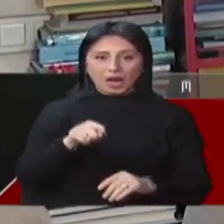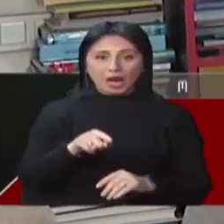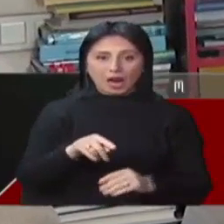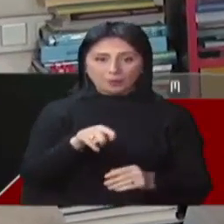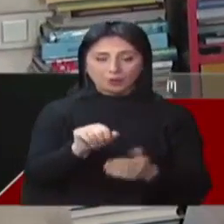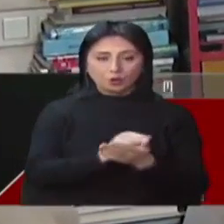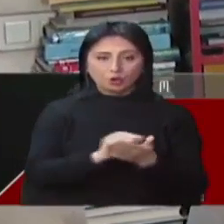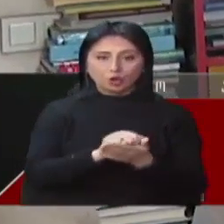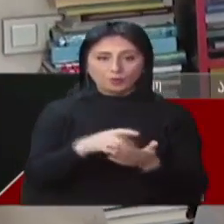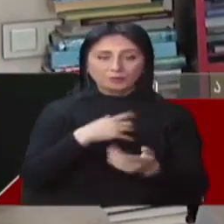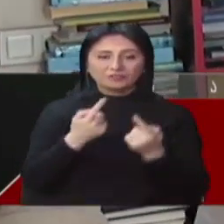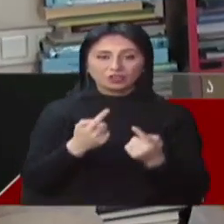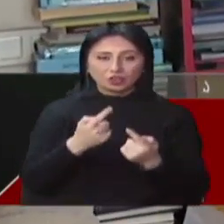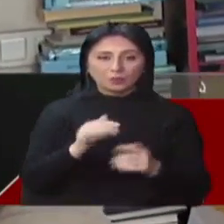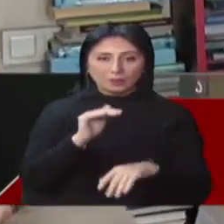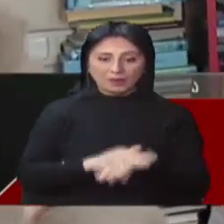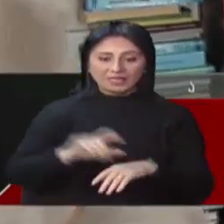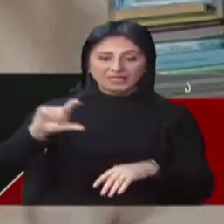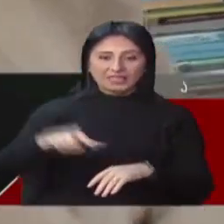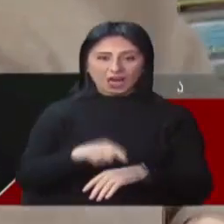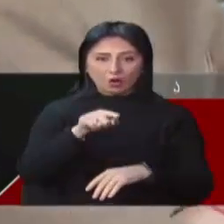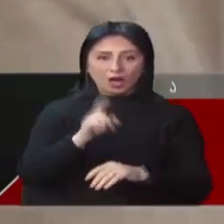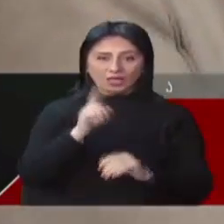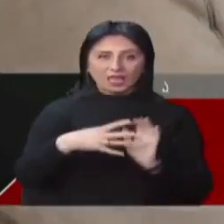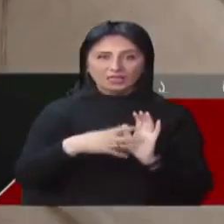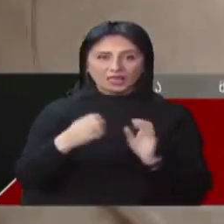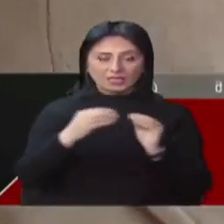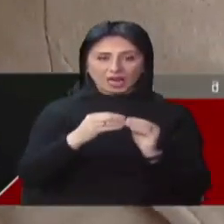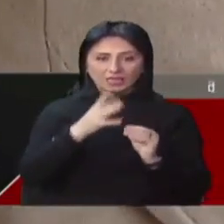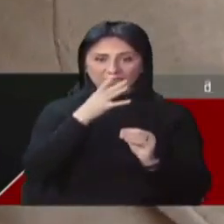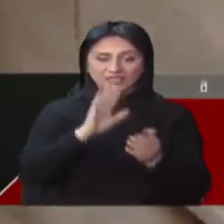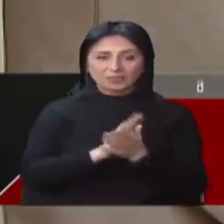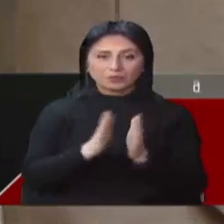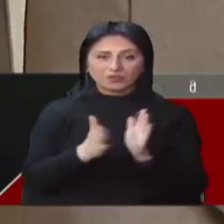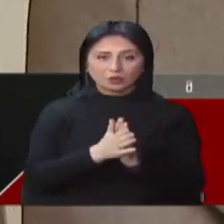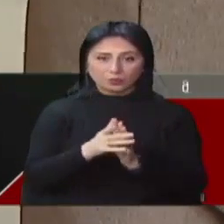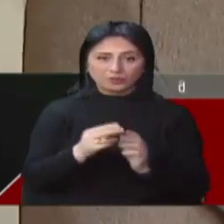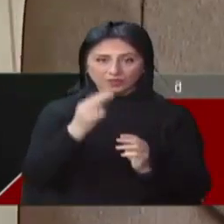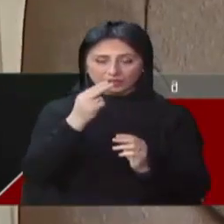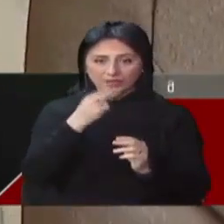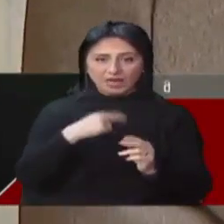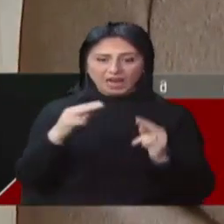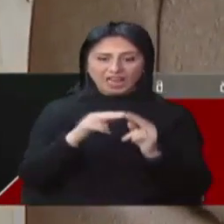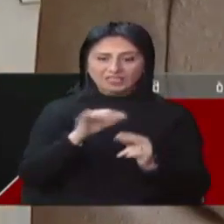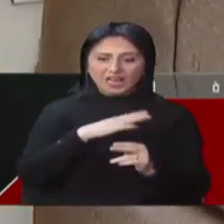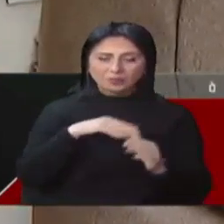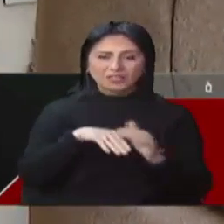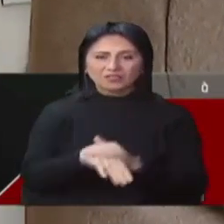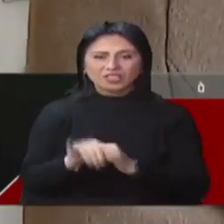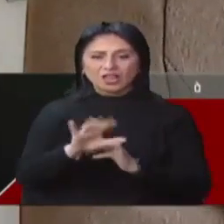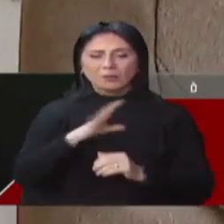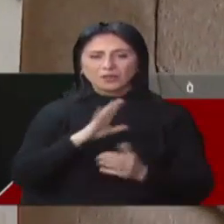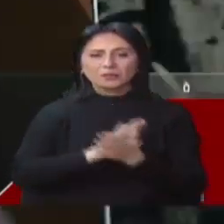აქ დოკუმენტის მნიშვნელობა ფაქტიურად წყარო არის. 1910 წლის მდგომარეობით ეს სიძველეები სად იყო, სად ინახებოდა,